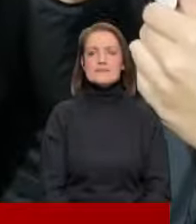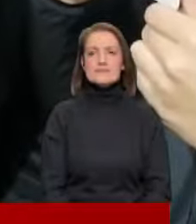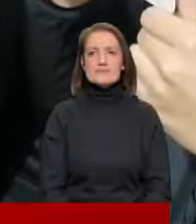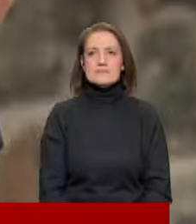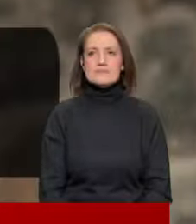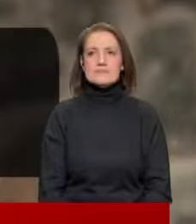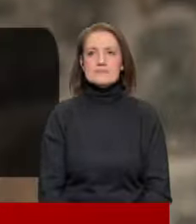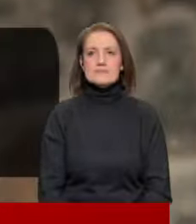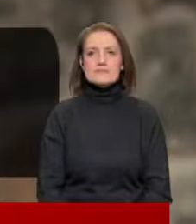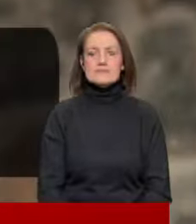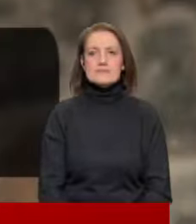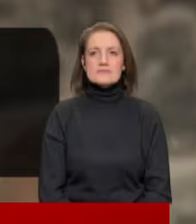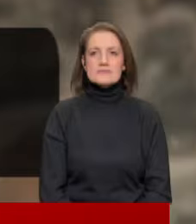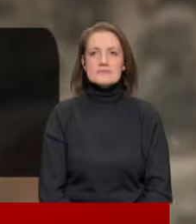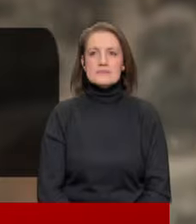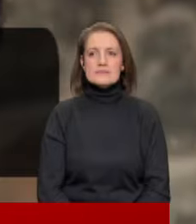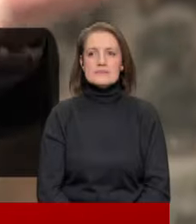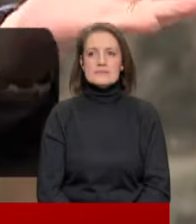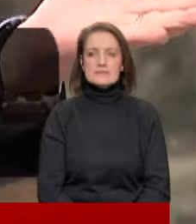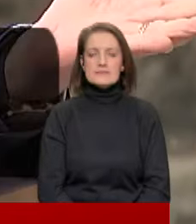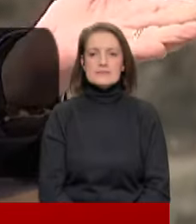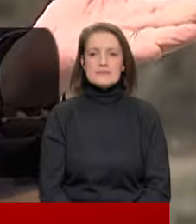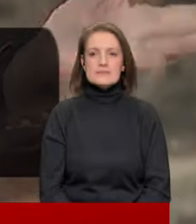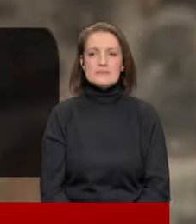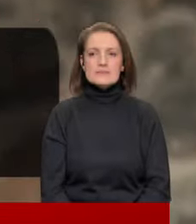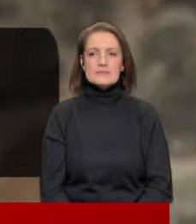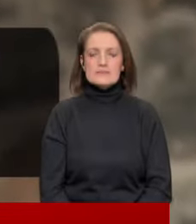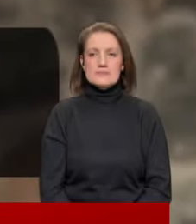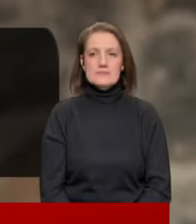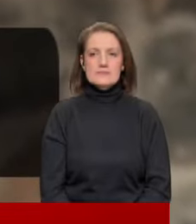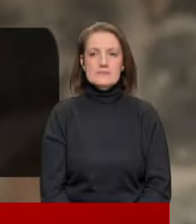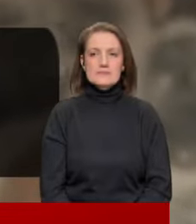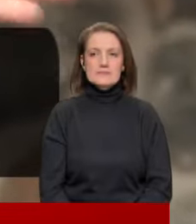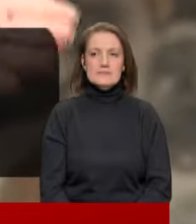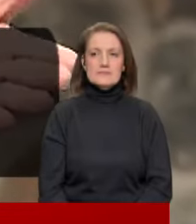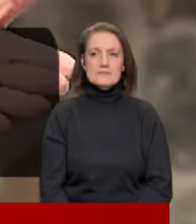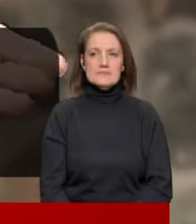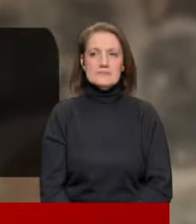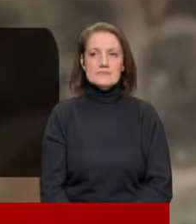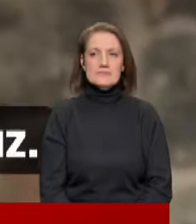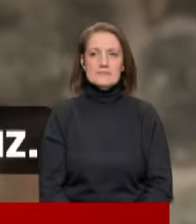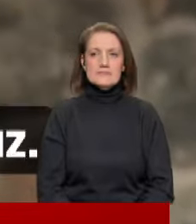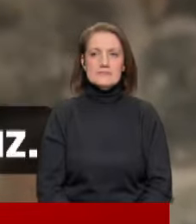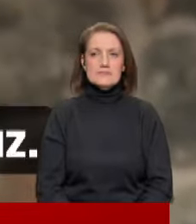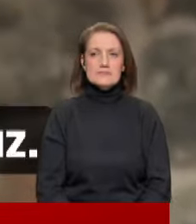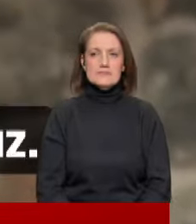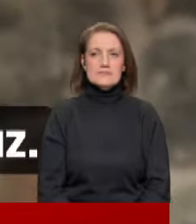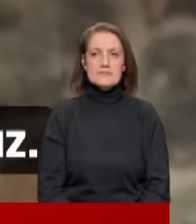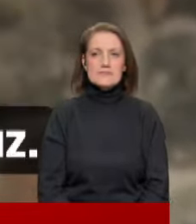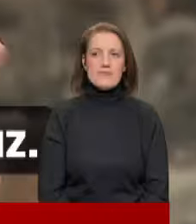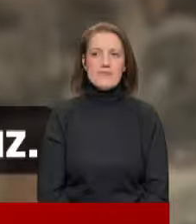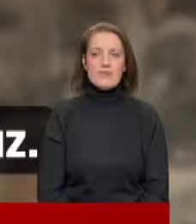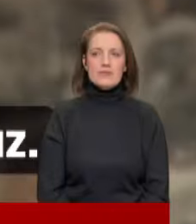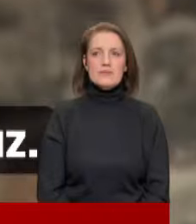Oy ben partizanlık yapmıyorum size niye oluyor Allah nasip ederse rekorla geliyorum ama birçoğunuz